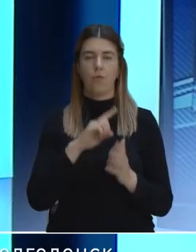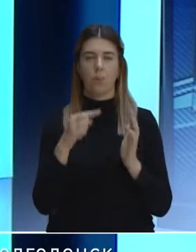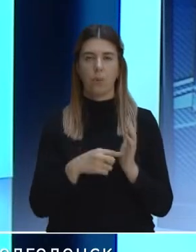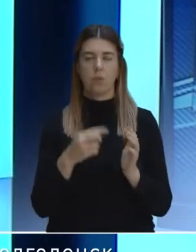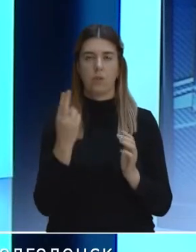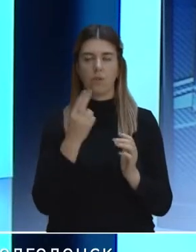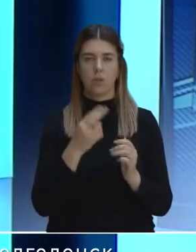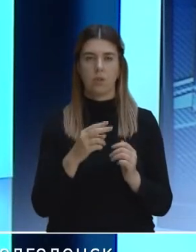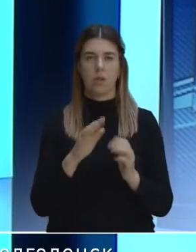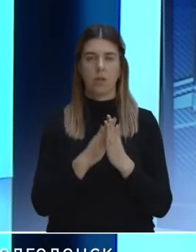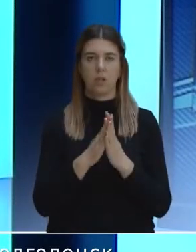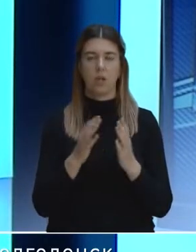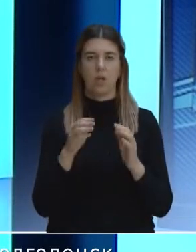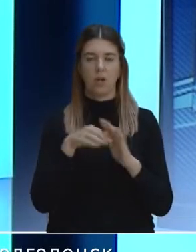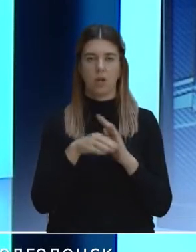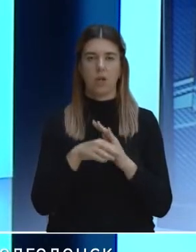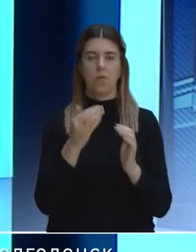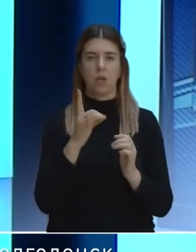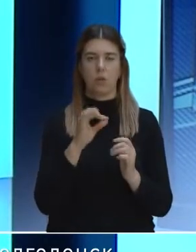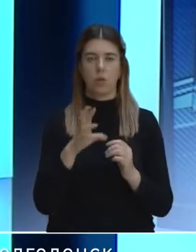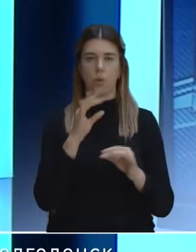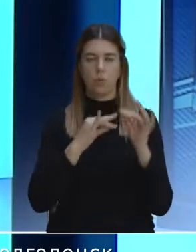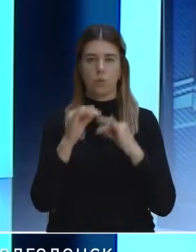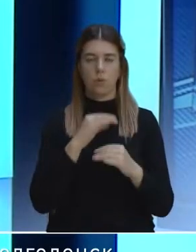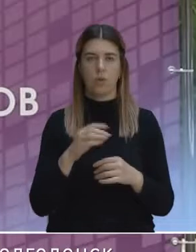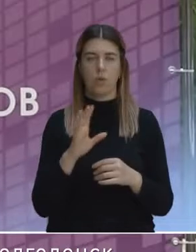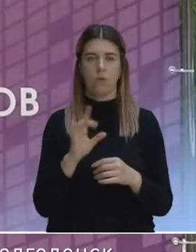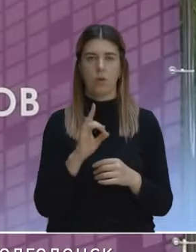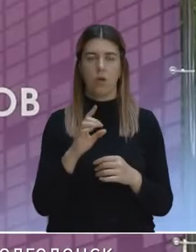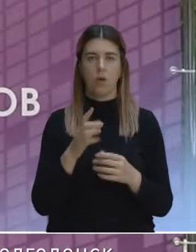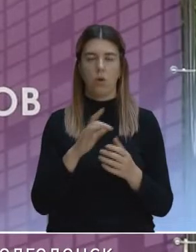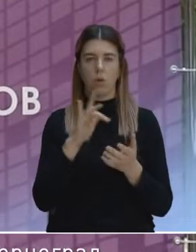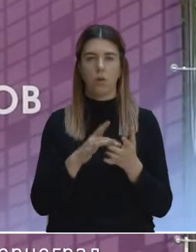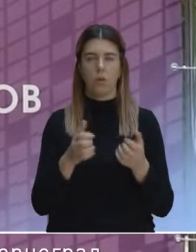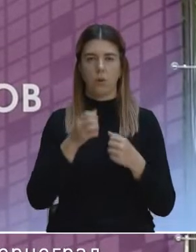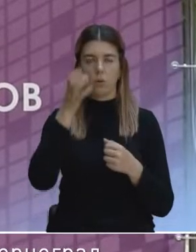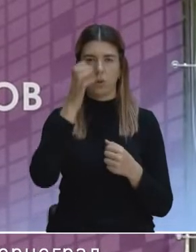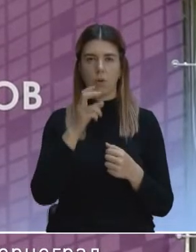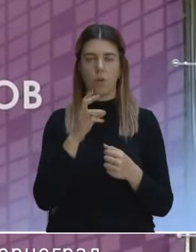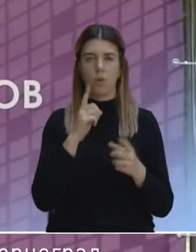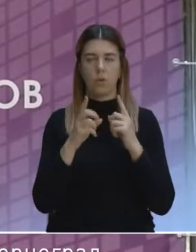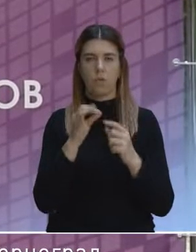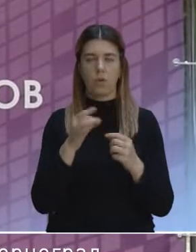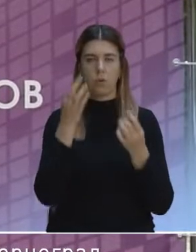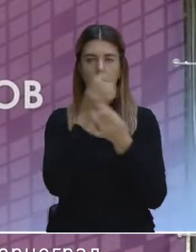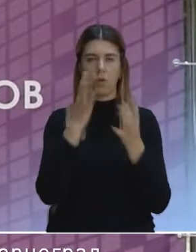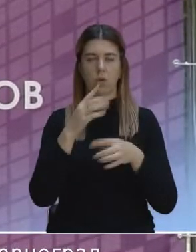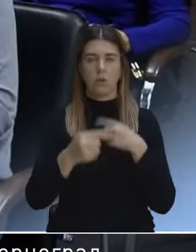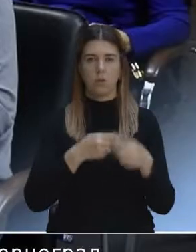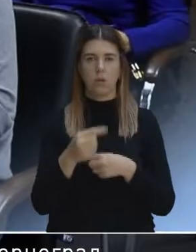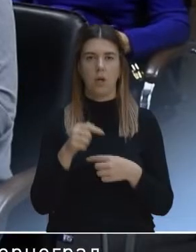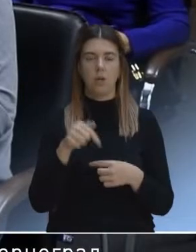Вопросы цифровизации книгохранилищ и их ресурсов обсудили в Южной столице. Город принимает научно-практическую конференцию «Культурное